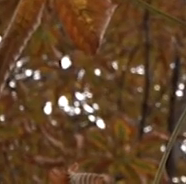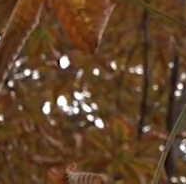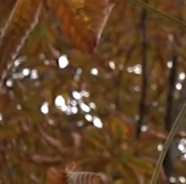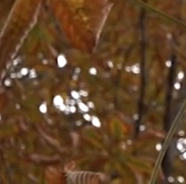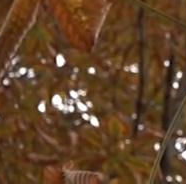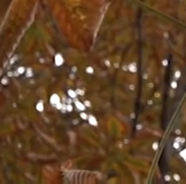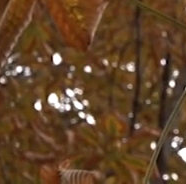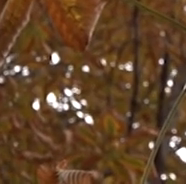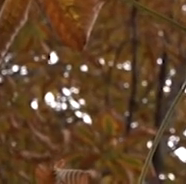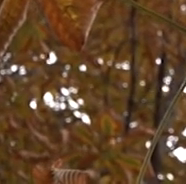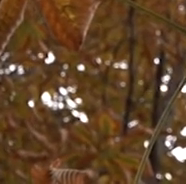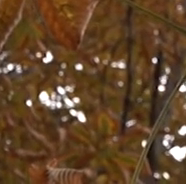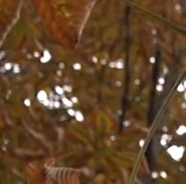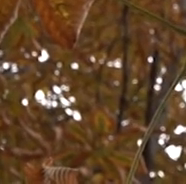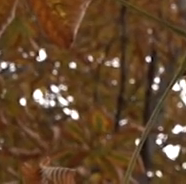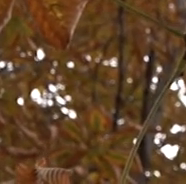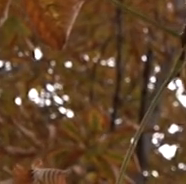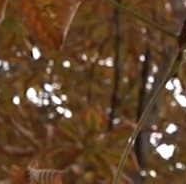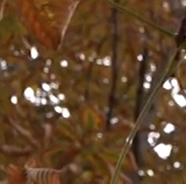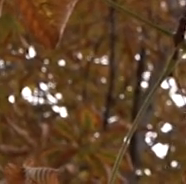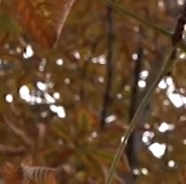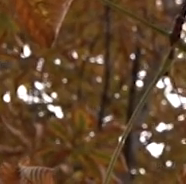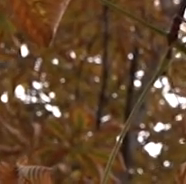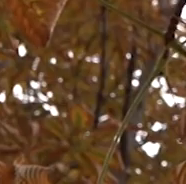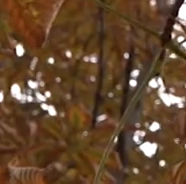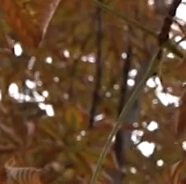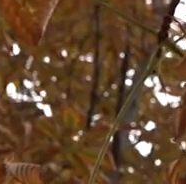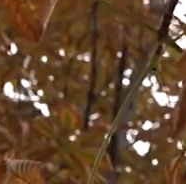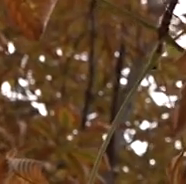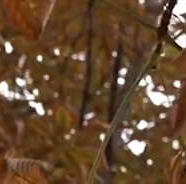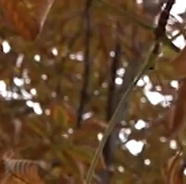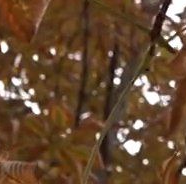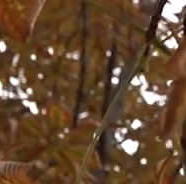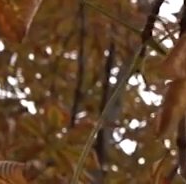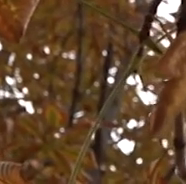тиск в межах норми продовжить повільно зростати. Відносна вологість повітря залишиться високою.